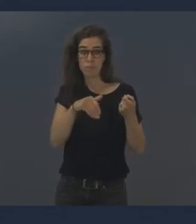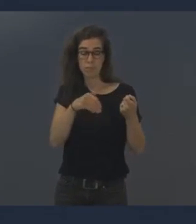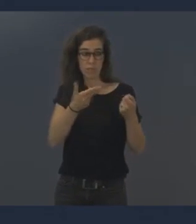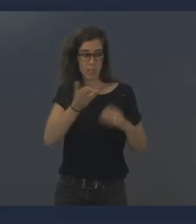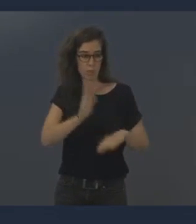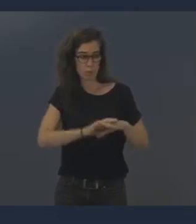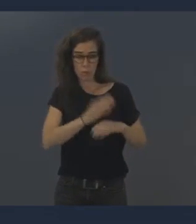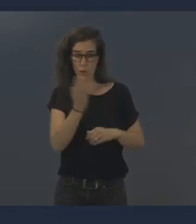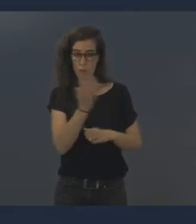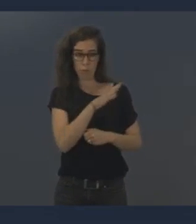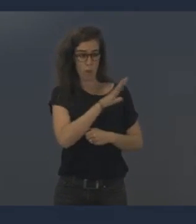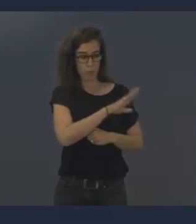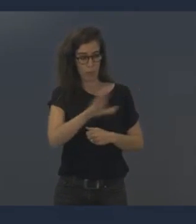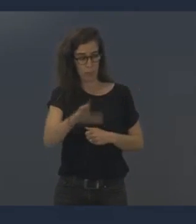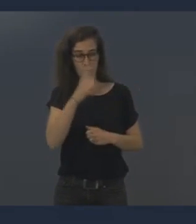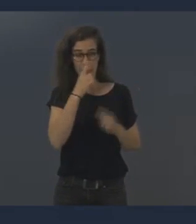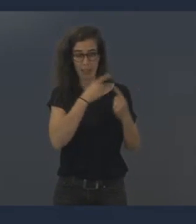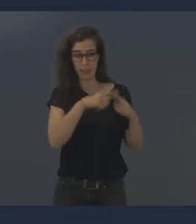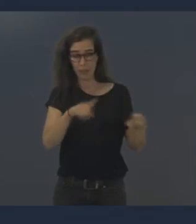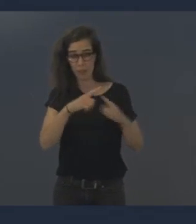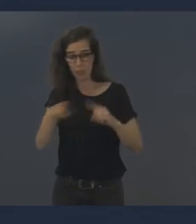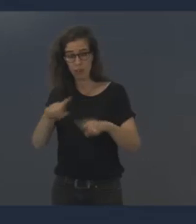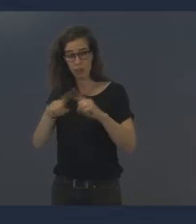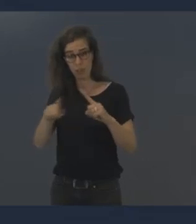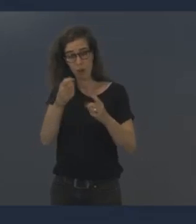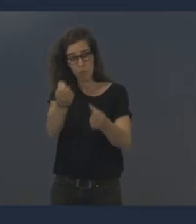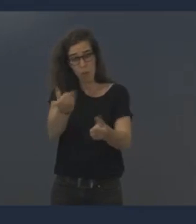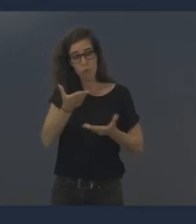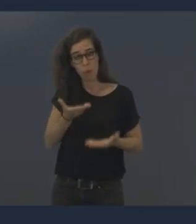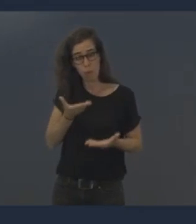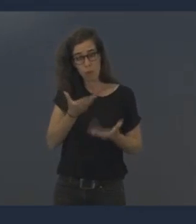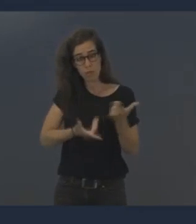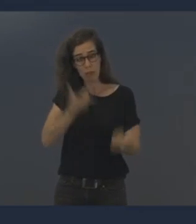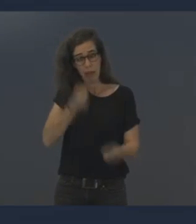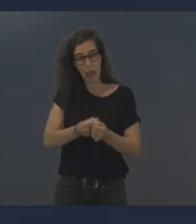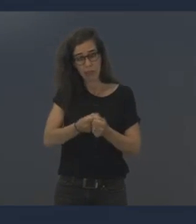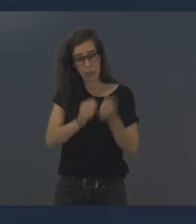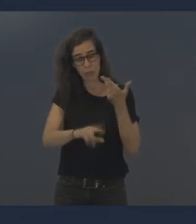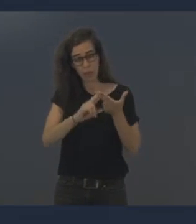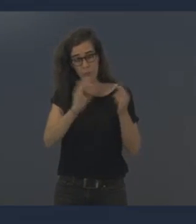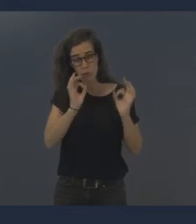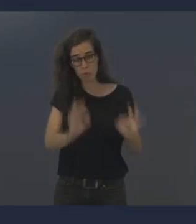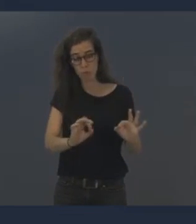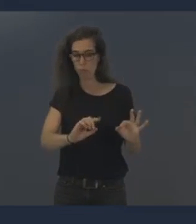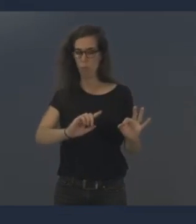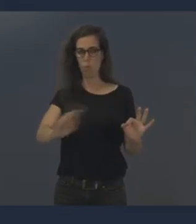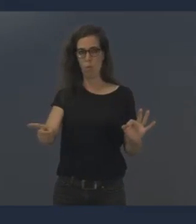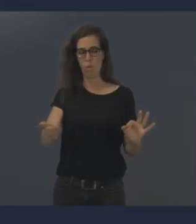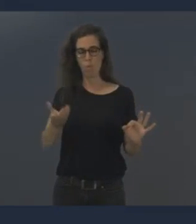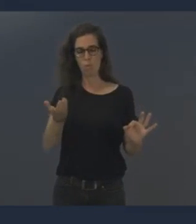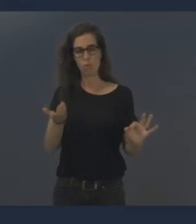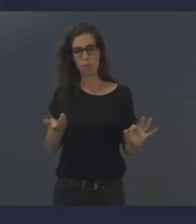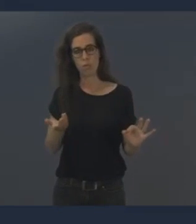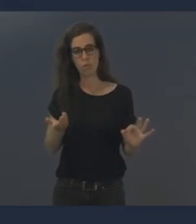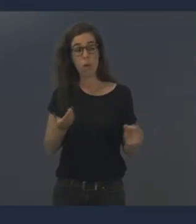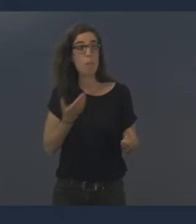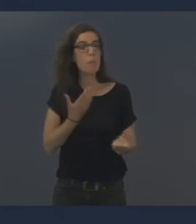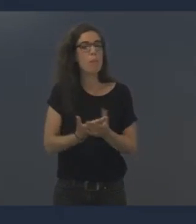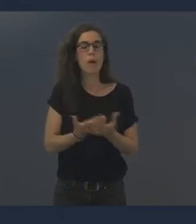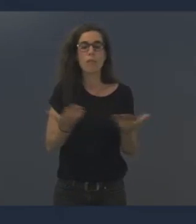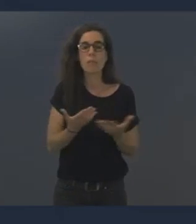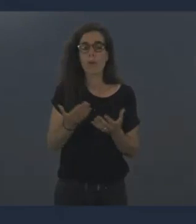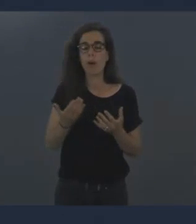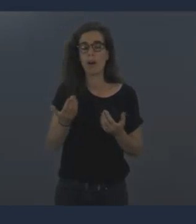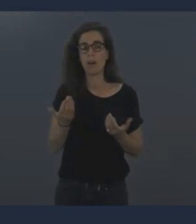notre avis, à proposer des réponses adaptées. La preuve, c'est que vous n'avez consommé que